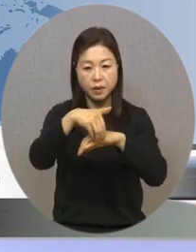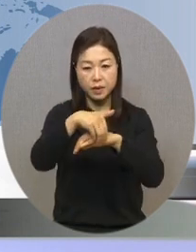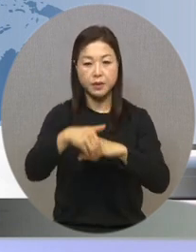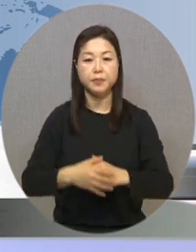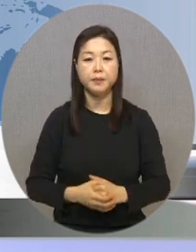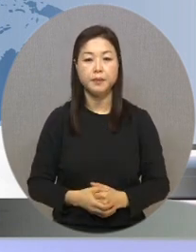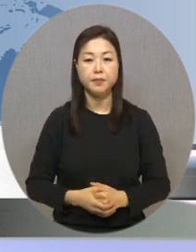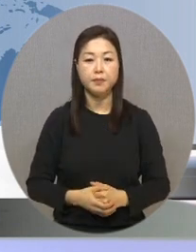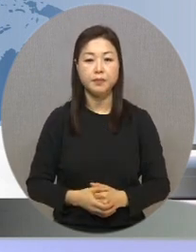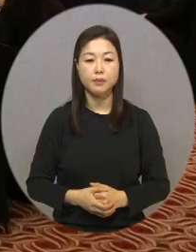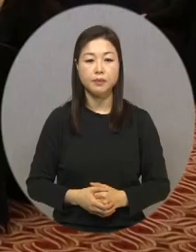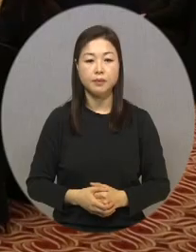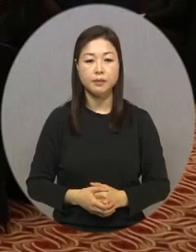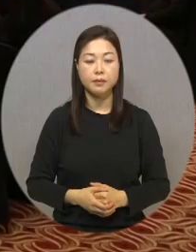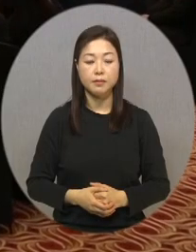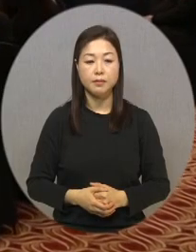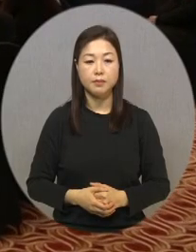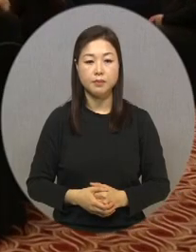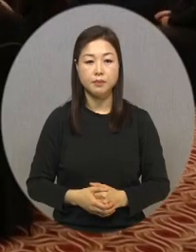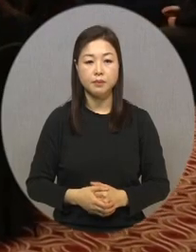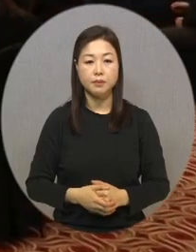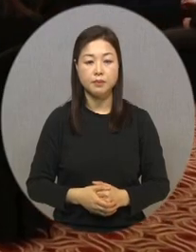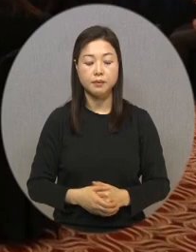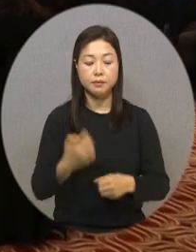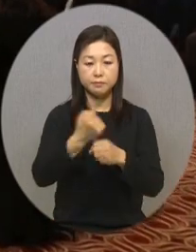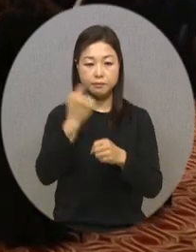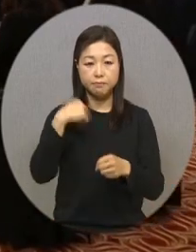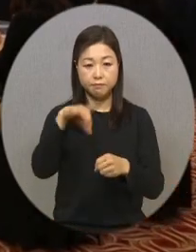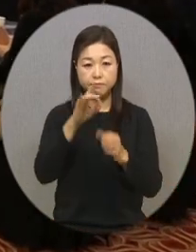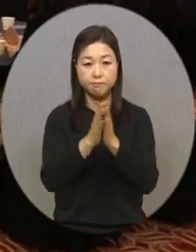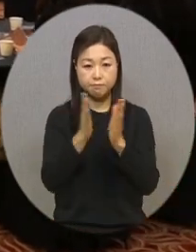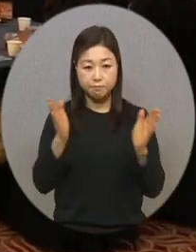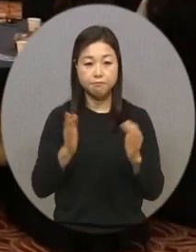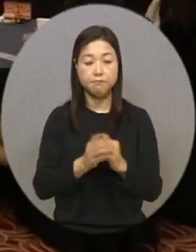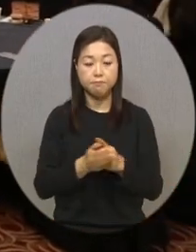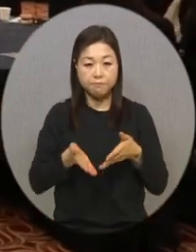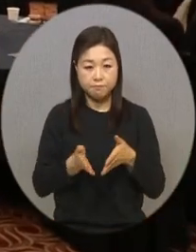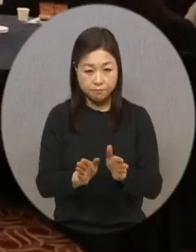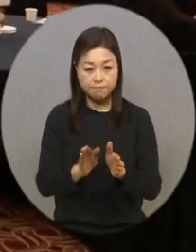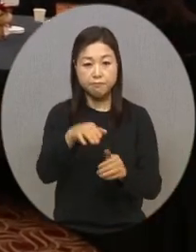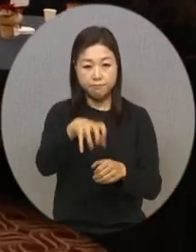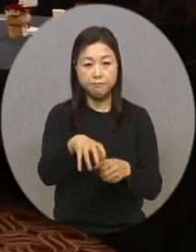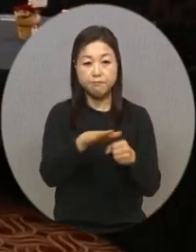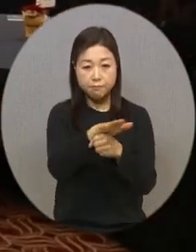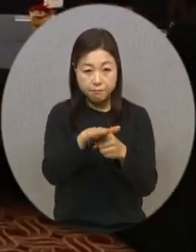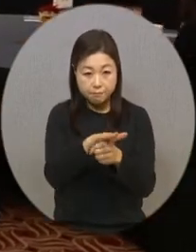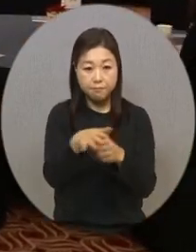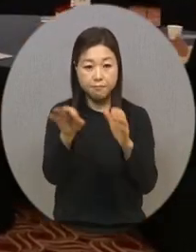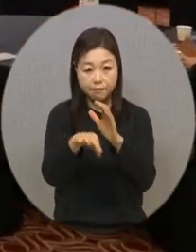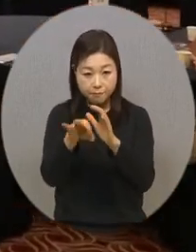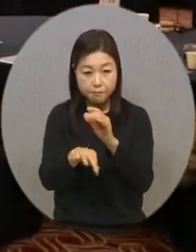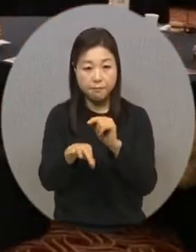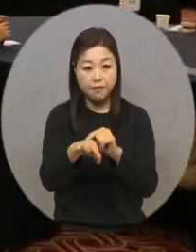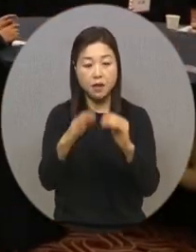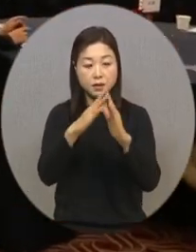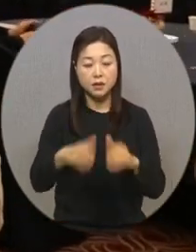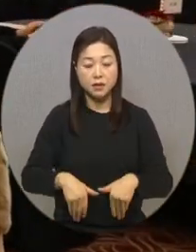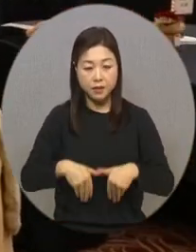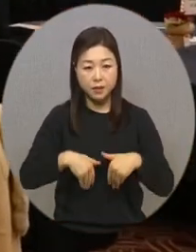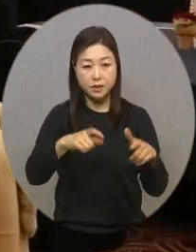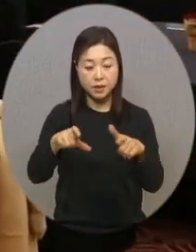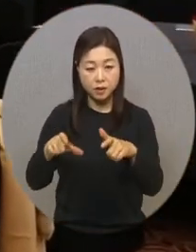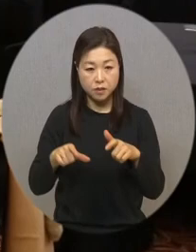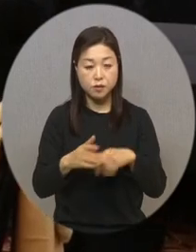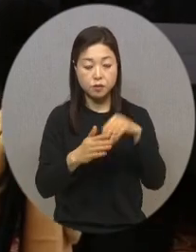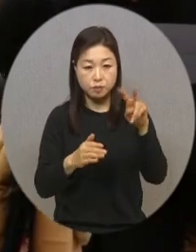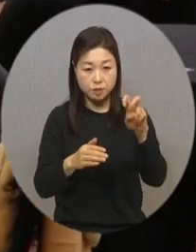기자입니다. 지난해 처음으로 시행된 고향사랑 기부제를 통해 전남 지역은 22개 시군과 도청을